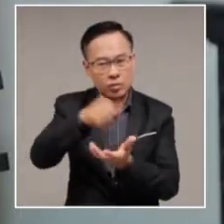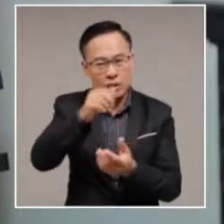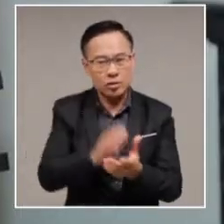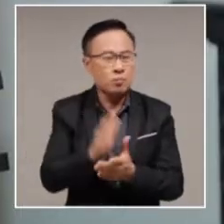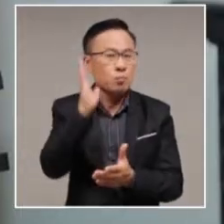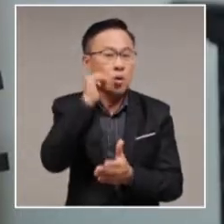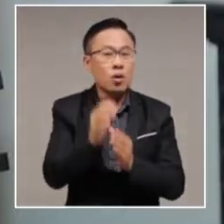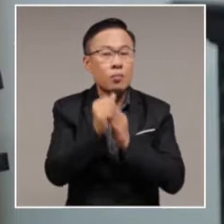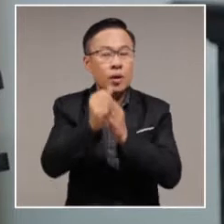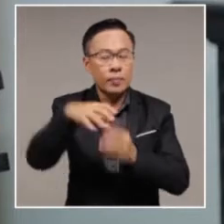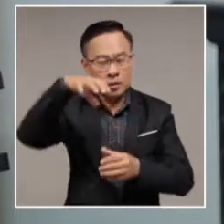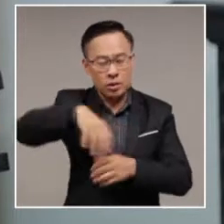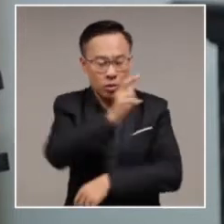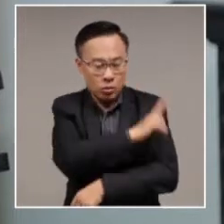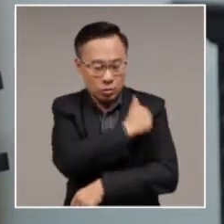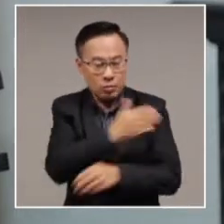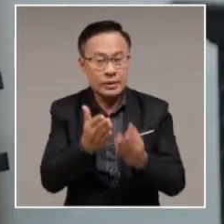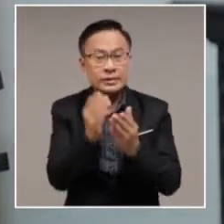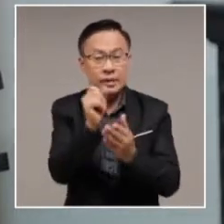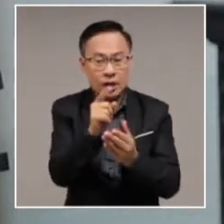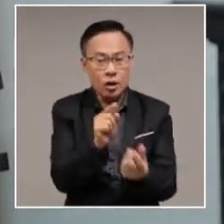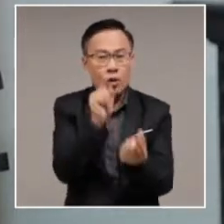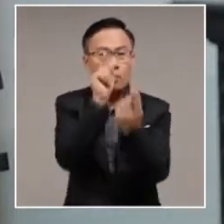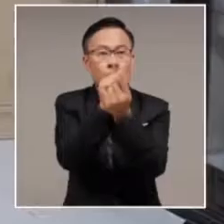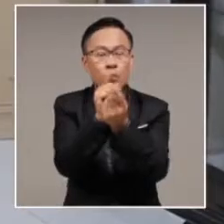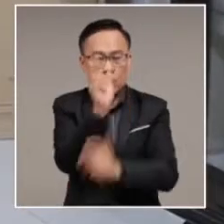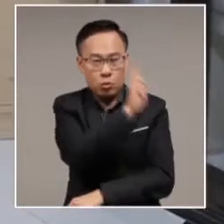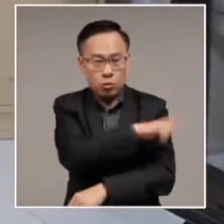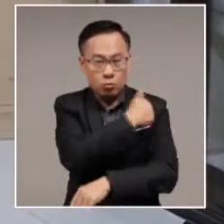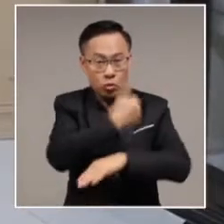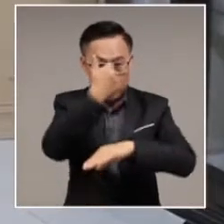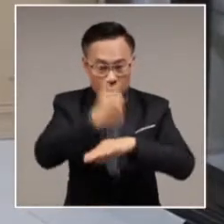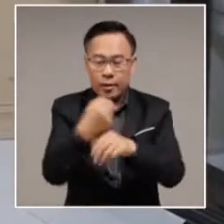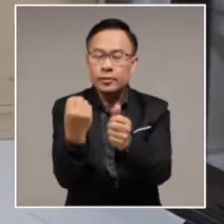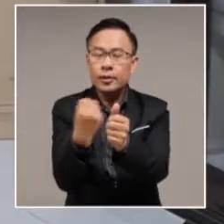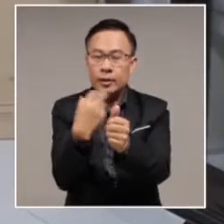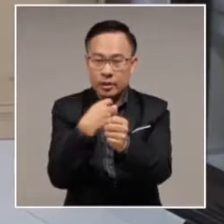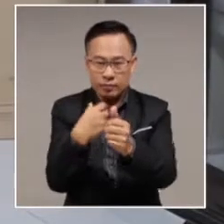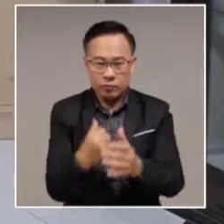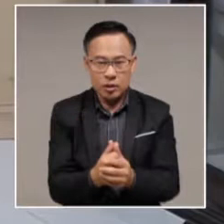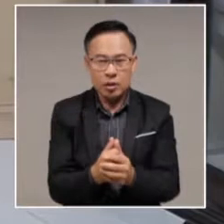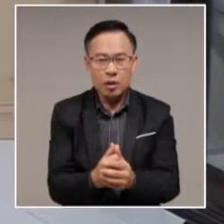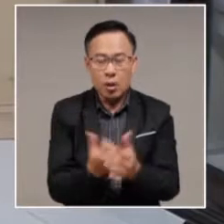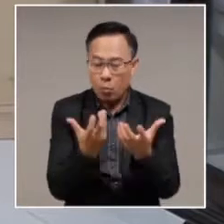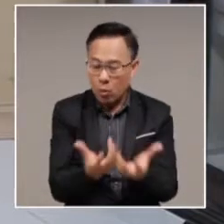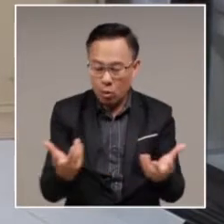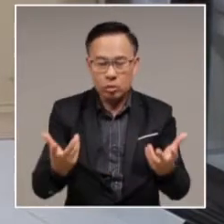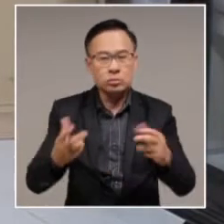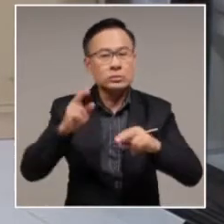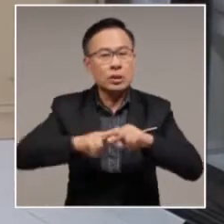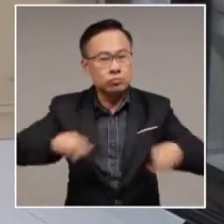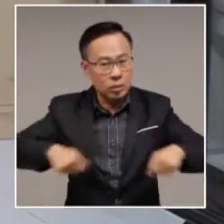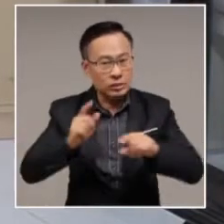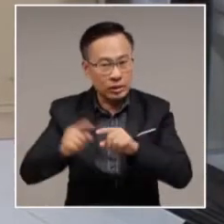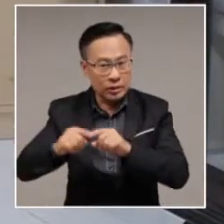พ่อพาไปที่โรงพยาบาลศิริราชตอนนั้นได้เจอกับคุณหมอใหญ่ท่านนึงท่านได้ให้คำแนะนำเกี่ยวกับกายอุปกรณ์คือต